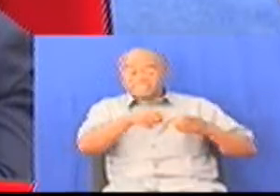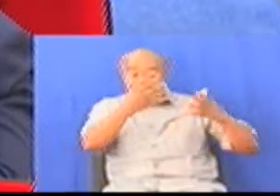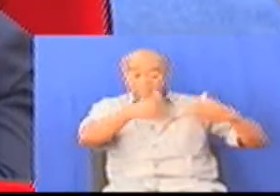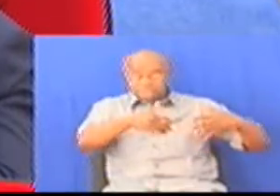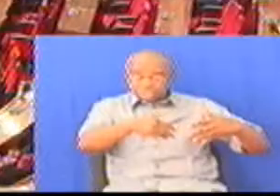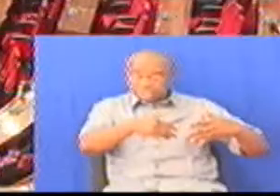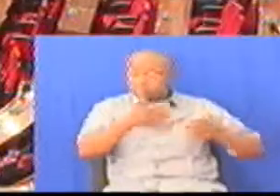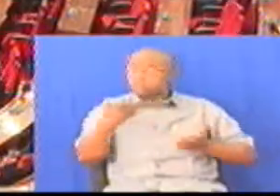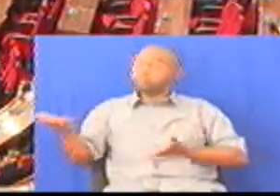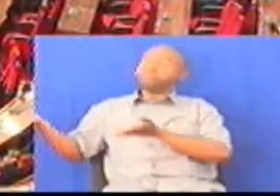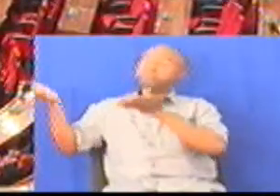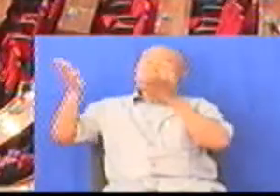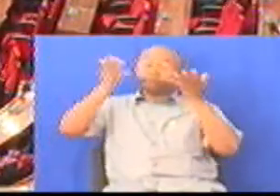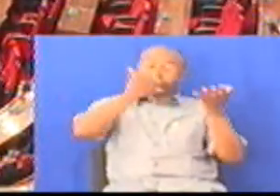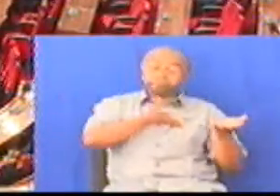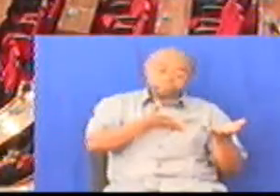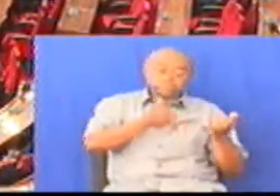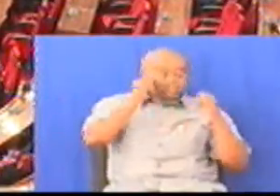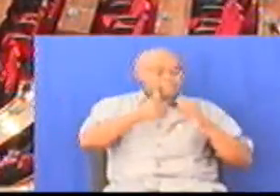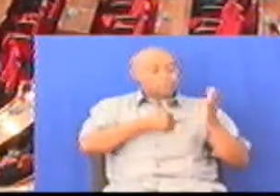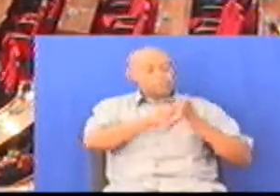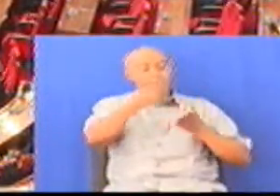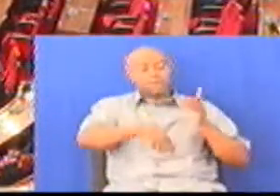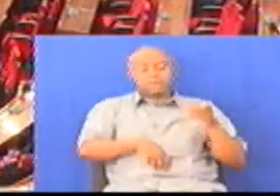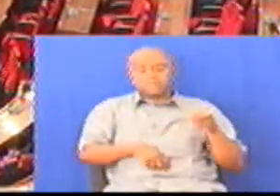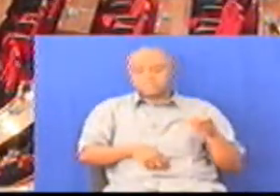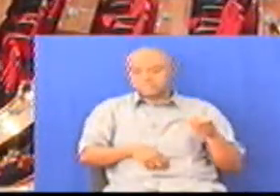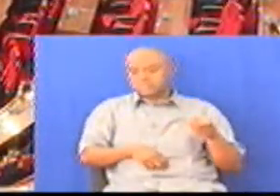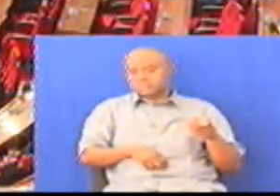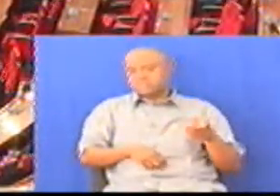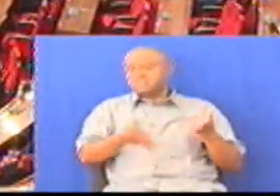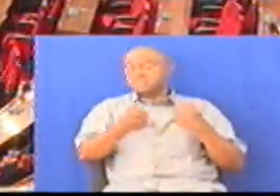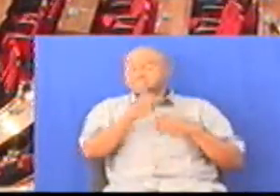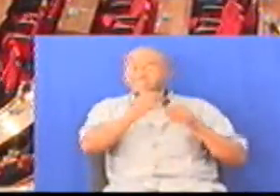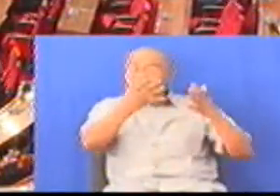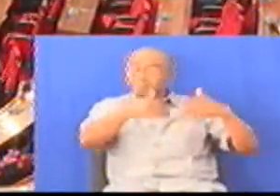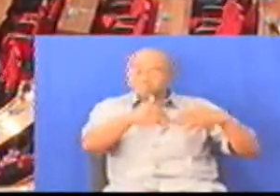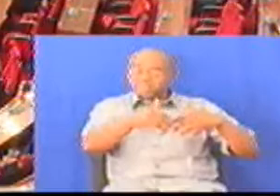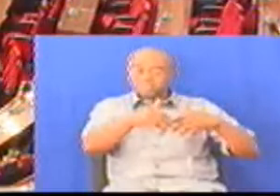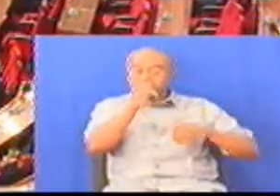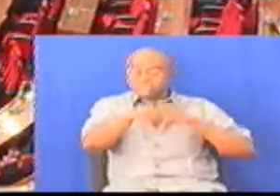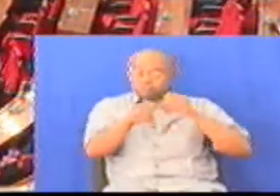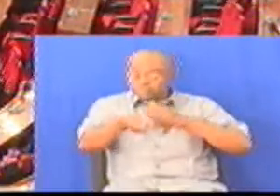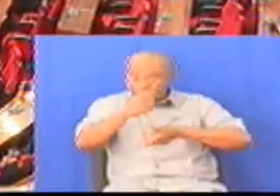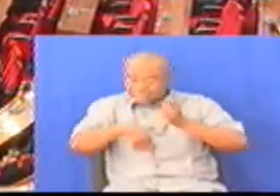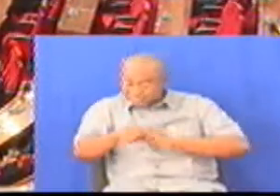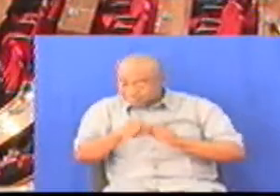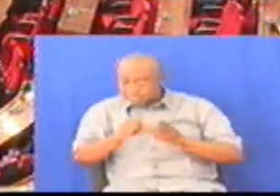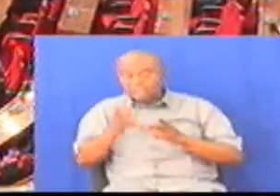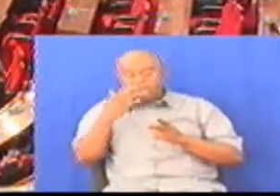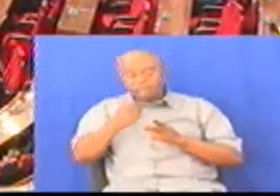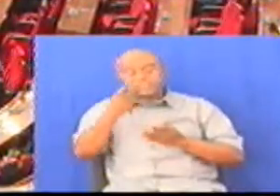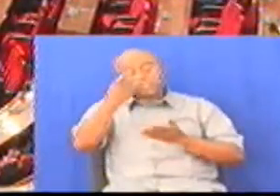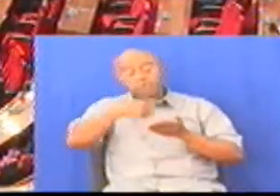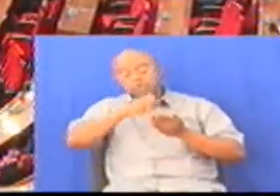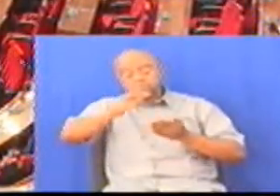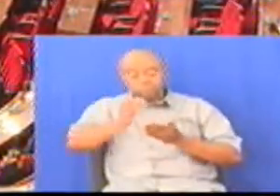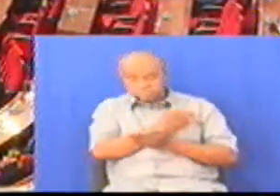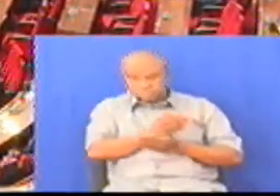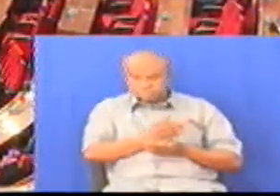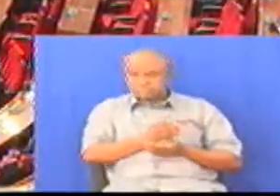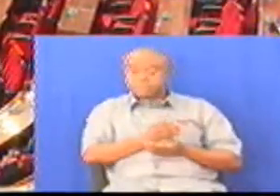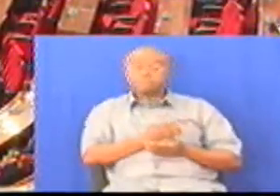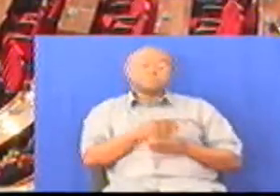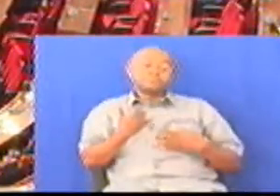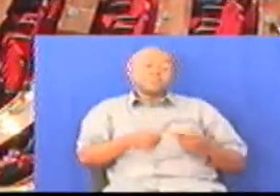wa kodi wa ambapo bidhaa zao huwa zina kodi. Kwa upande wa kilimo, kwa sababu bidhaa nyingi hazina VAT,